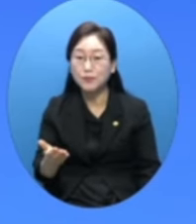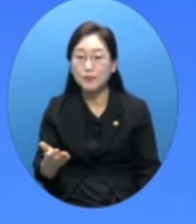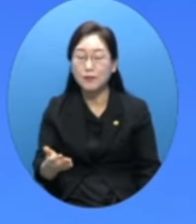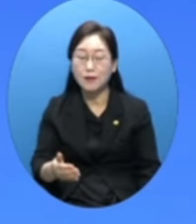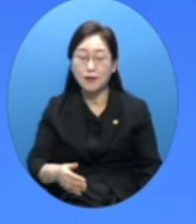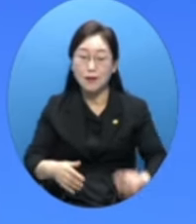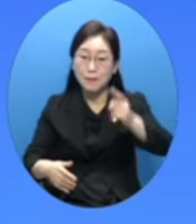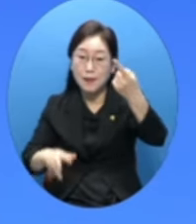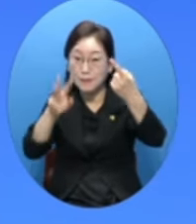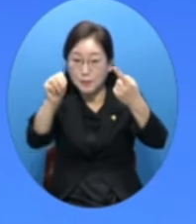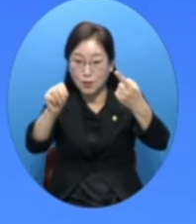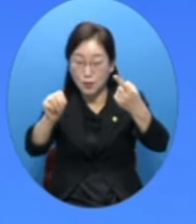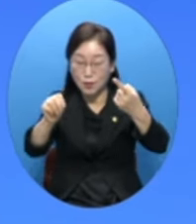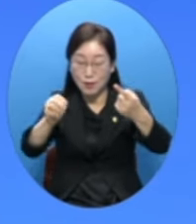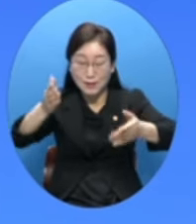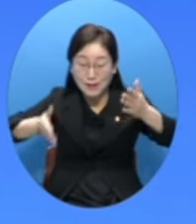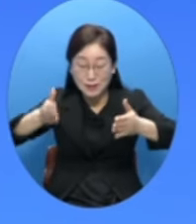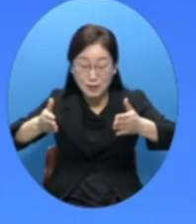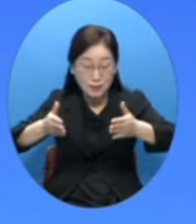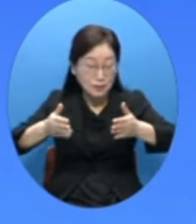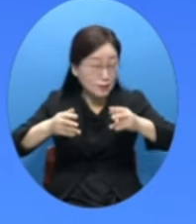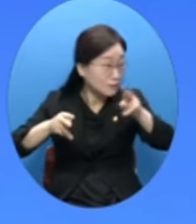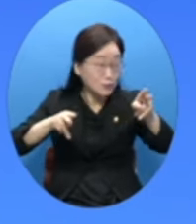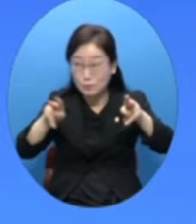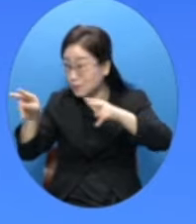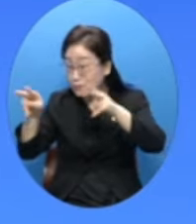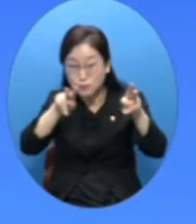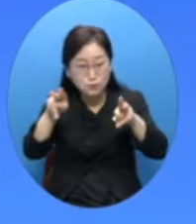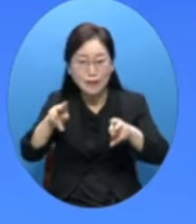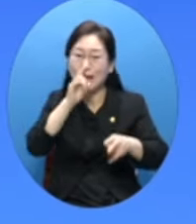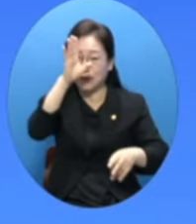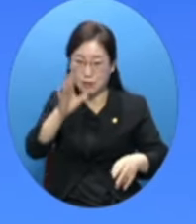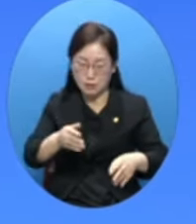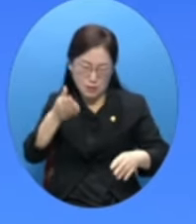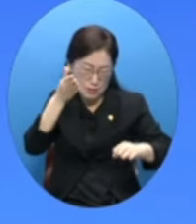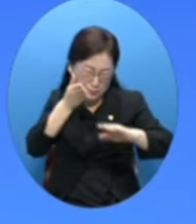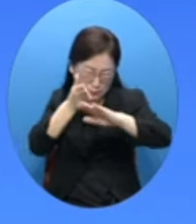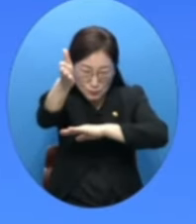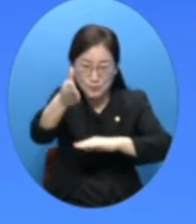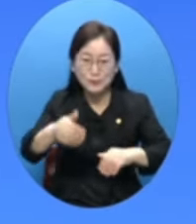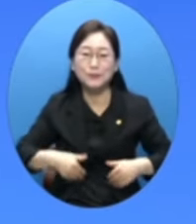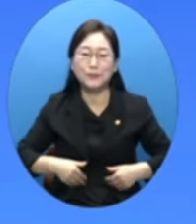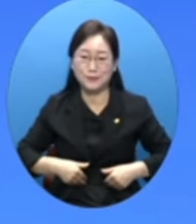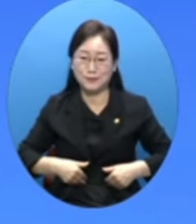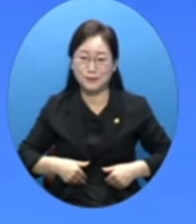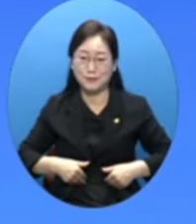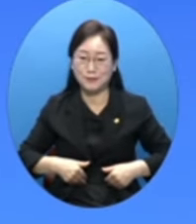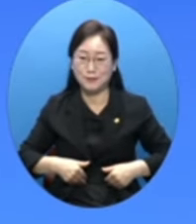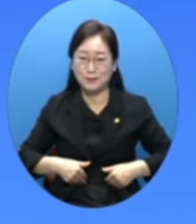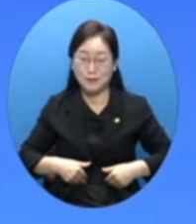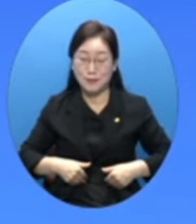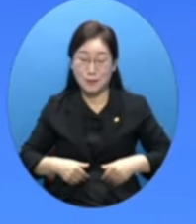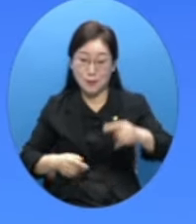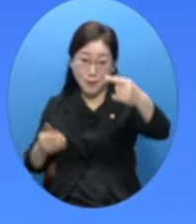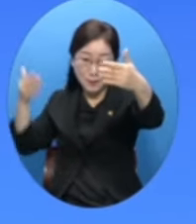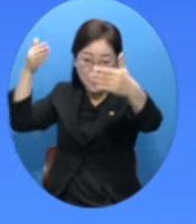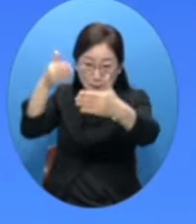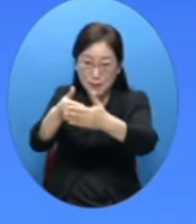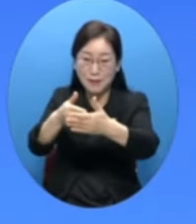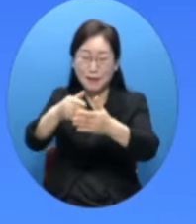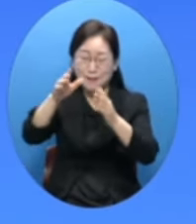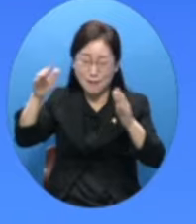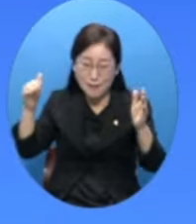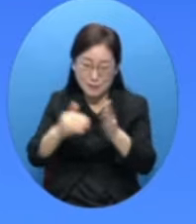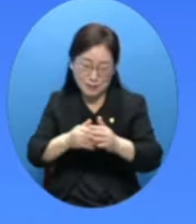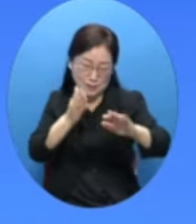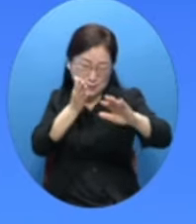100m 달리기하는 사람이 옆을 보고 뒤를 볼 틈이 없습니다. 목표를 향해 달려나가야 되는 것입니다. 꼬린지에까지 그저